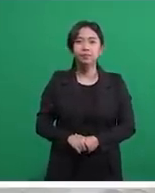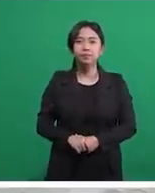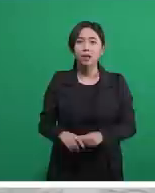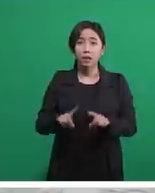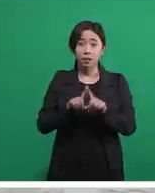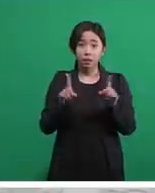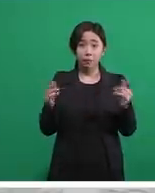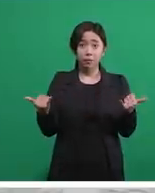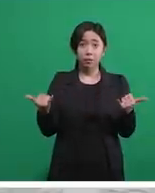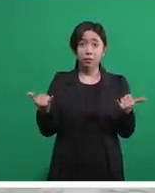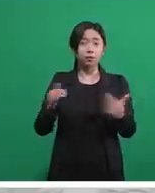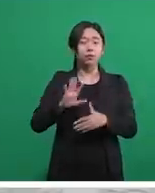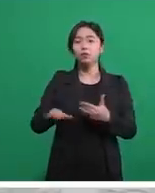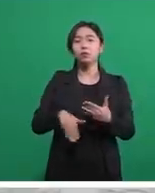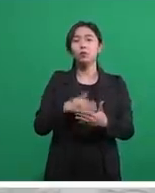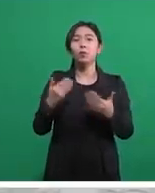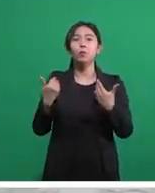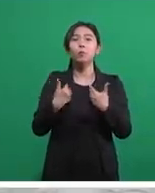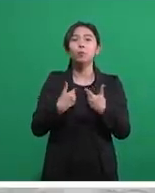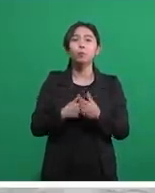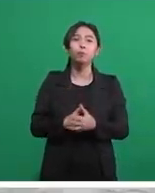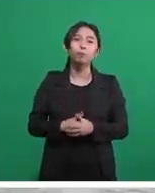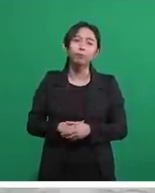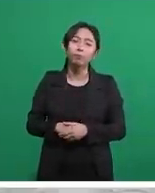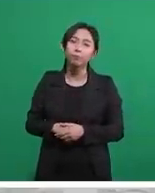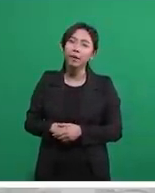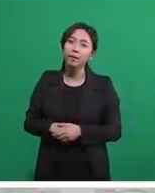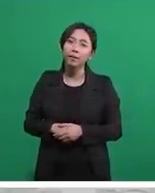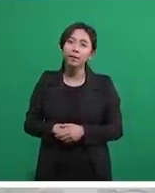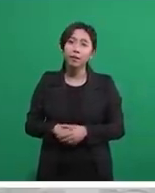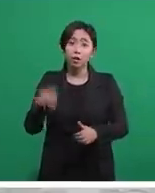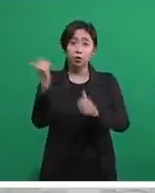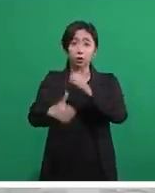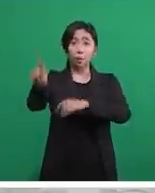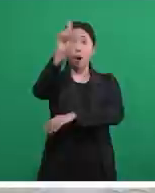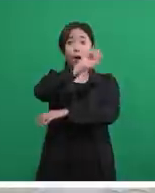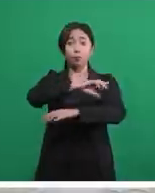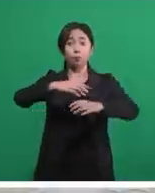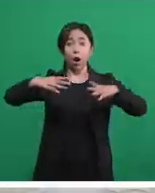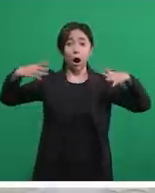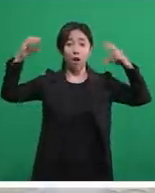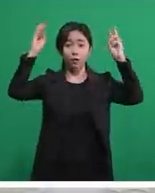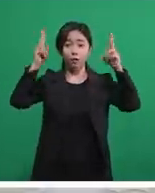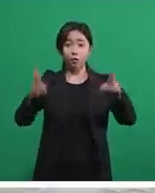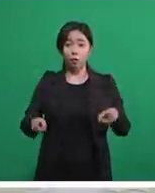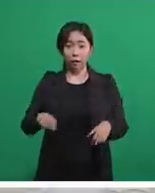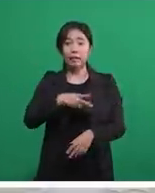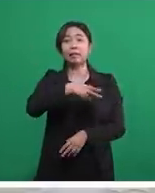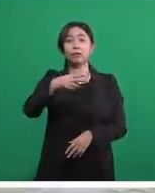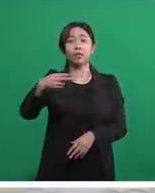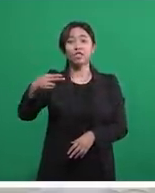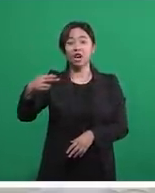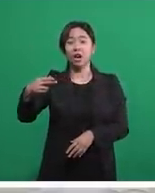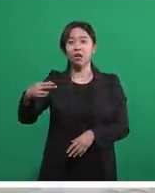Tetapi saat ini semua itu belum terjadi. Setiap hari masih ada ribuan orang di Indonesia saja